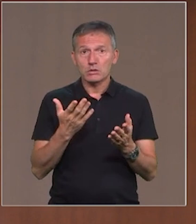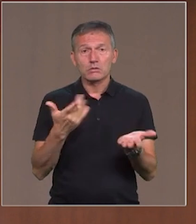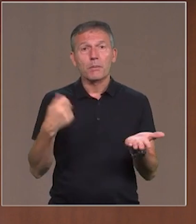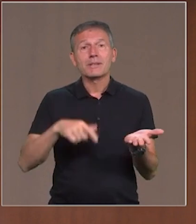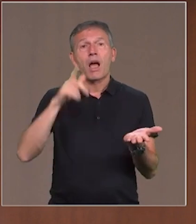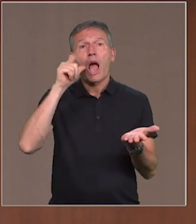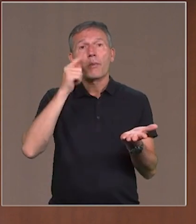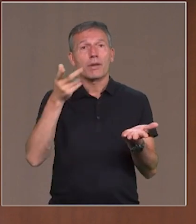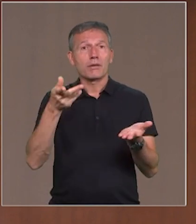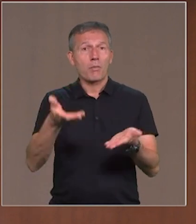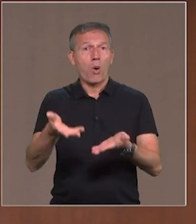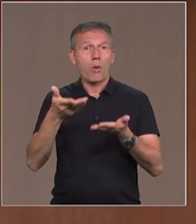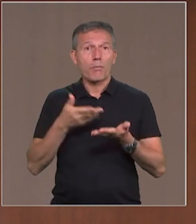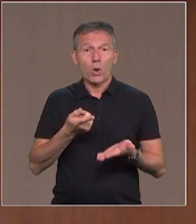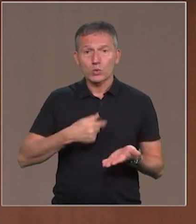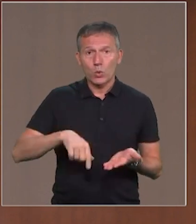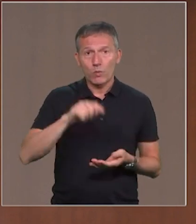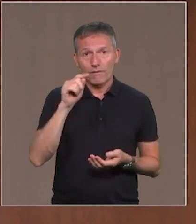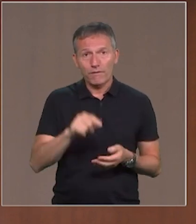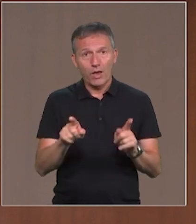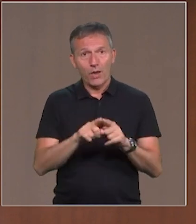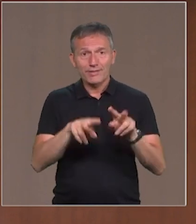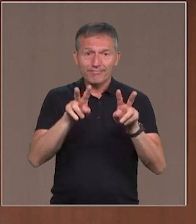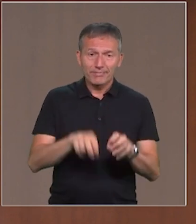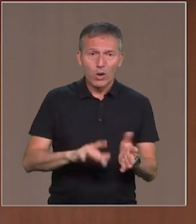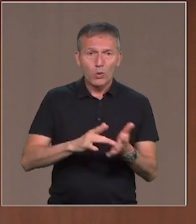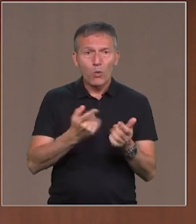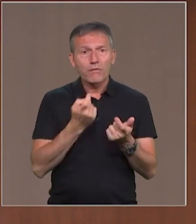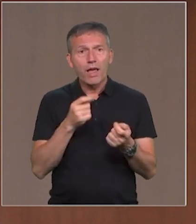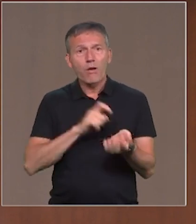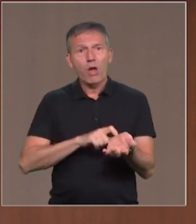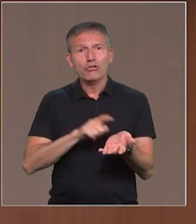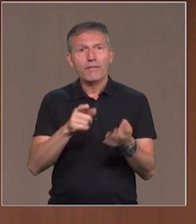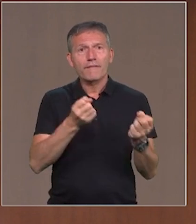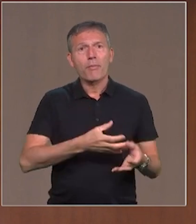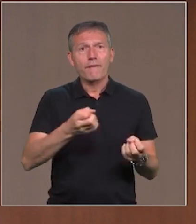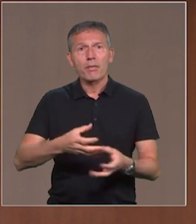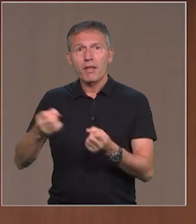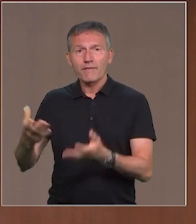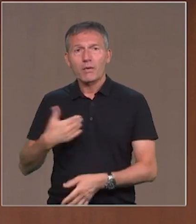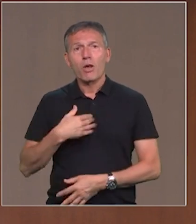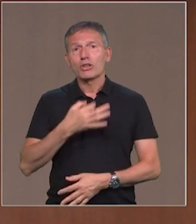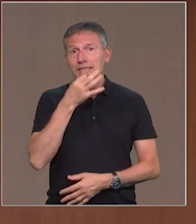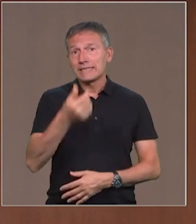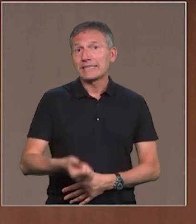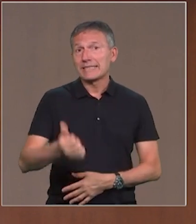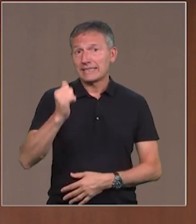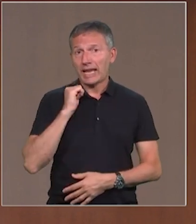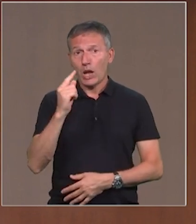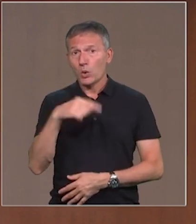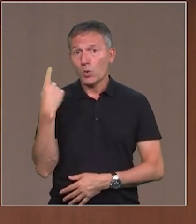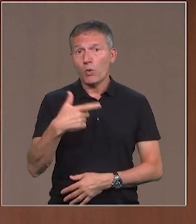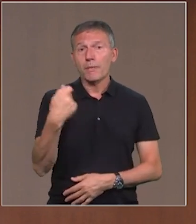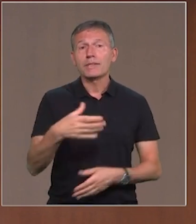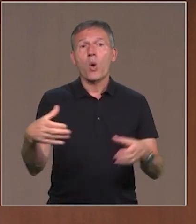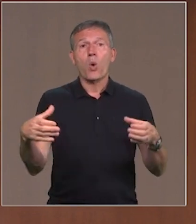République nous y a invités, nous devrons aussi examiner toutes les causes de ces événements. Et comme je l'ai dit hier à l'ensemble des présidents